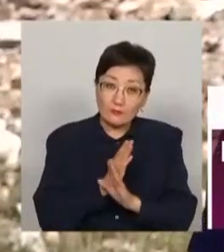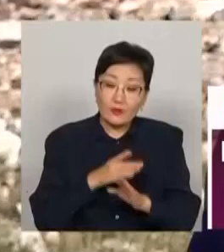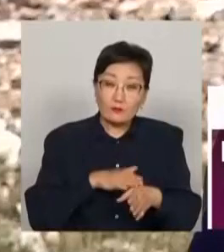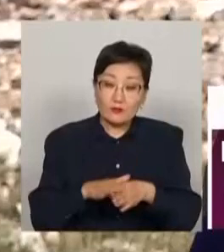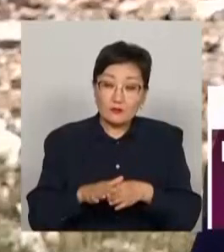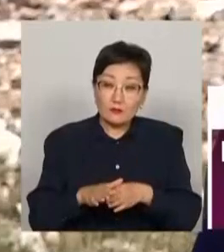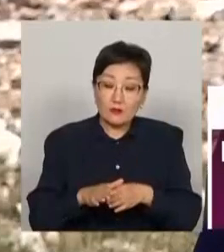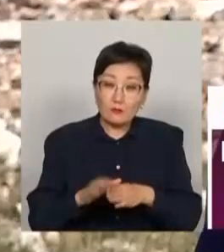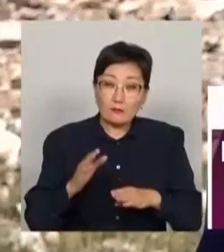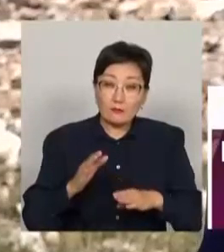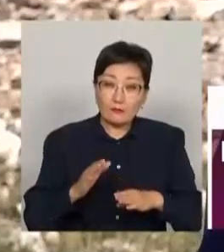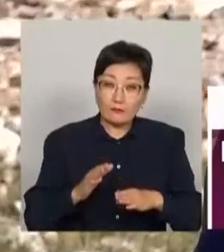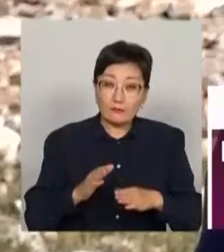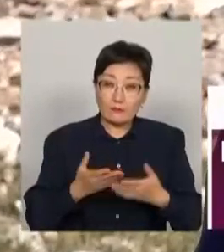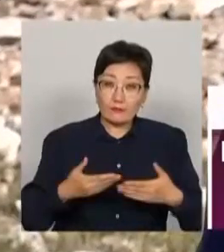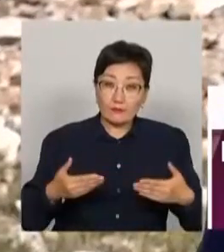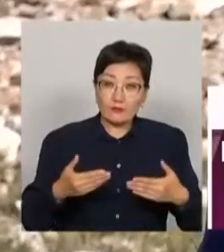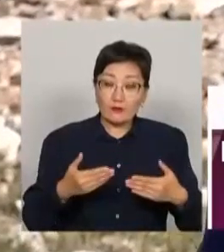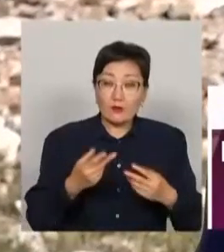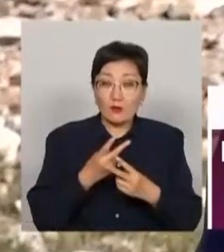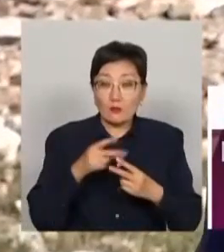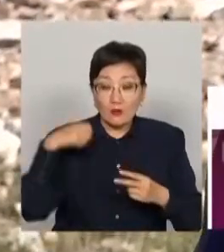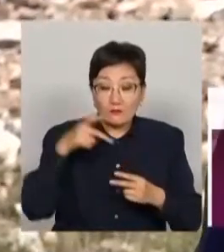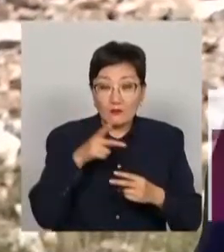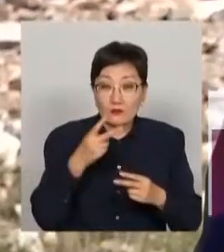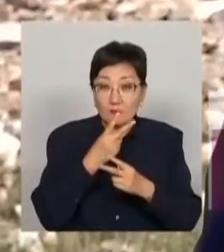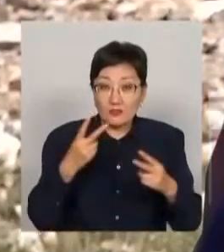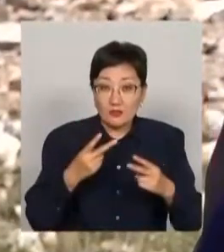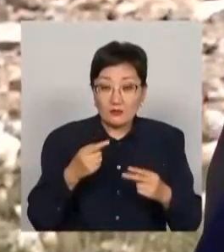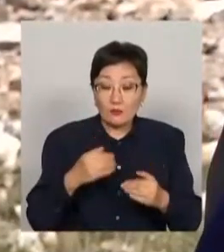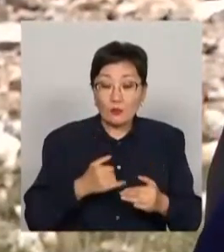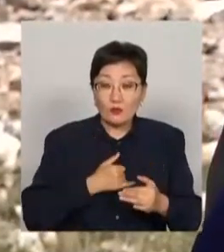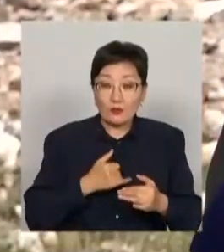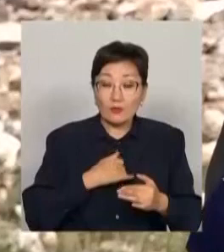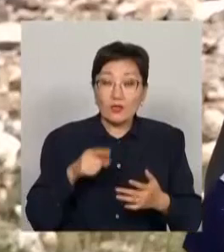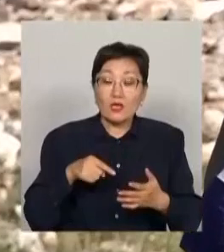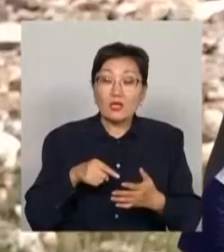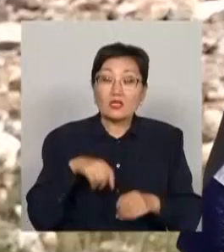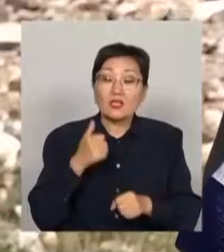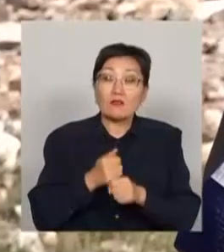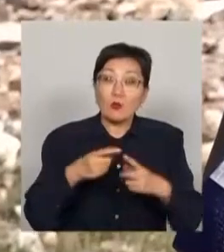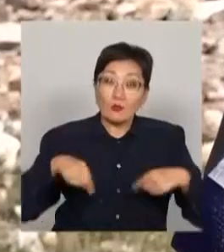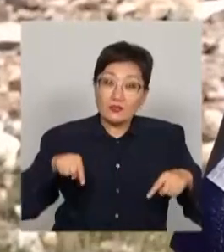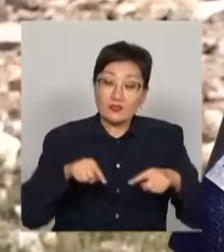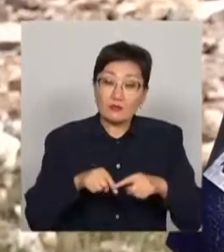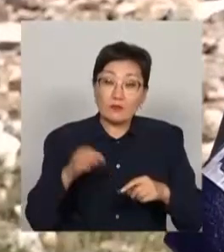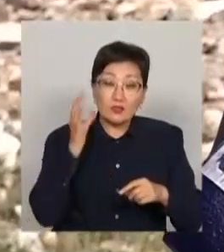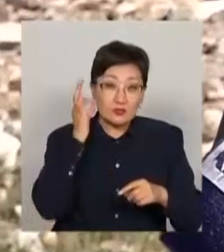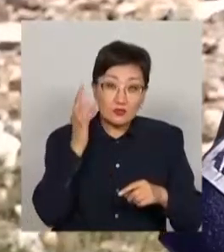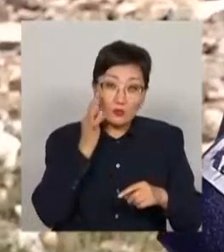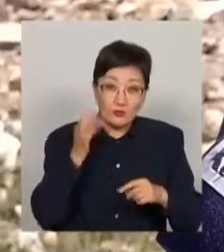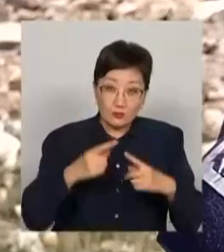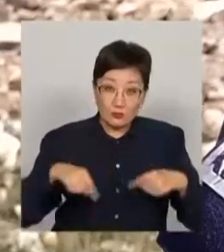Полностью мы этот видео мы можем смотреть там внизу у нас на головное управление в диспетчерском пункте